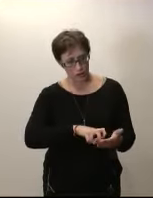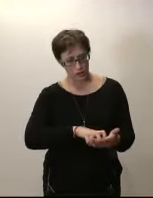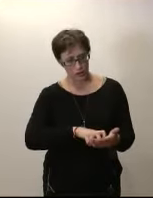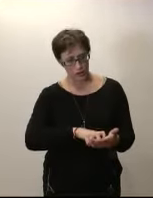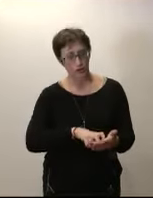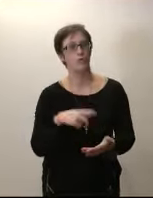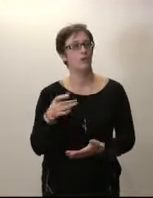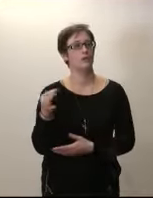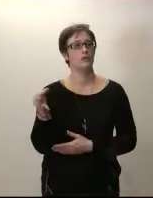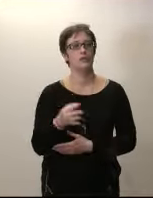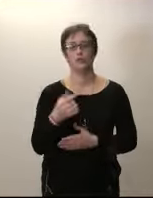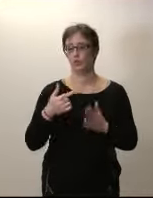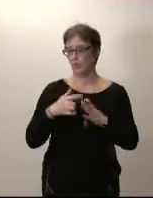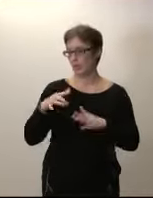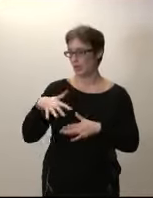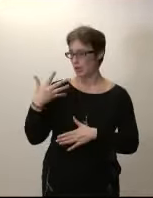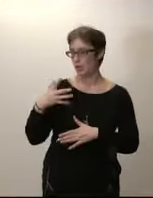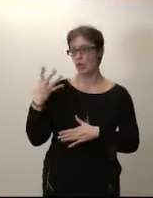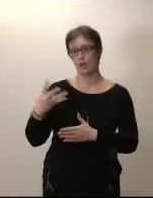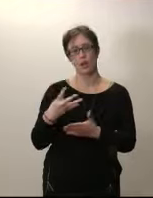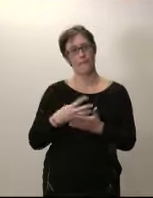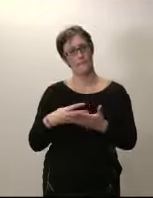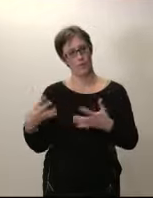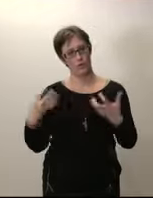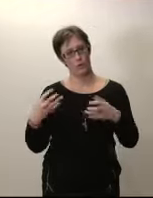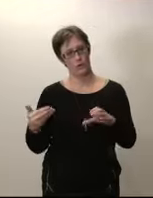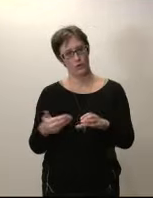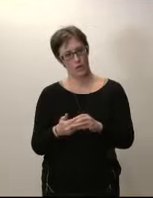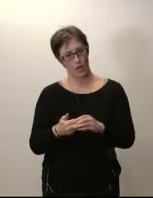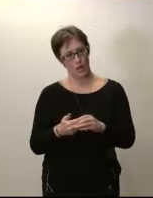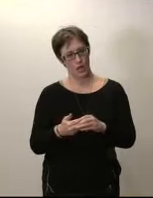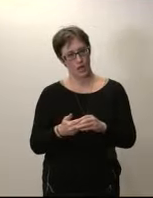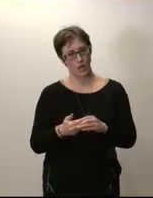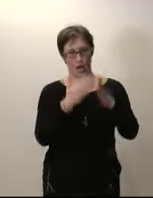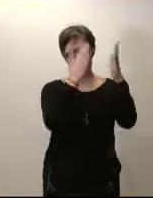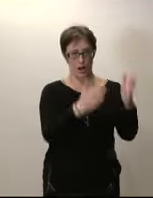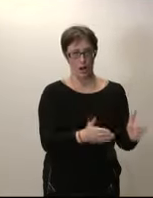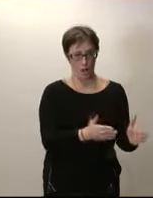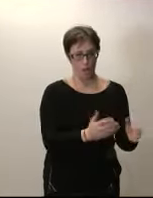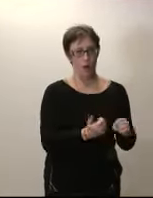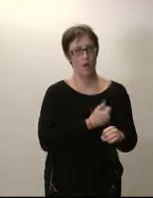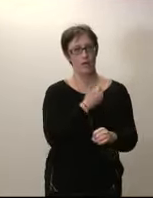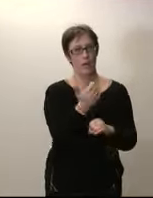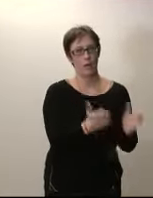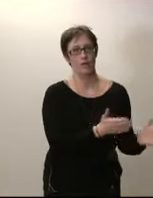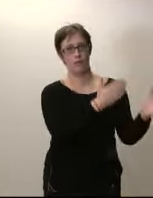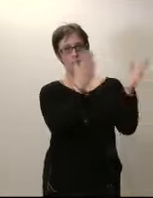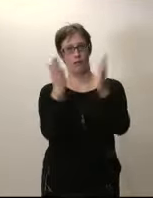millions en 2015 d'un côté, l'année précédente c'était de l'autre côté. Sauf que l'année précédente de l'autre côté,